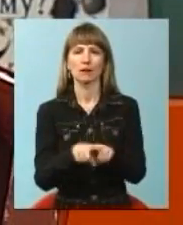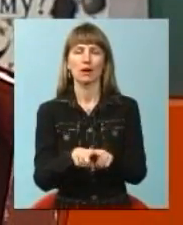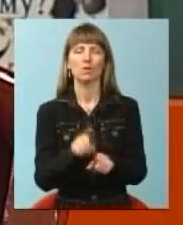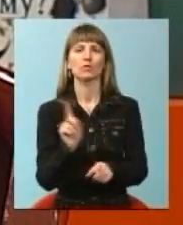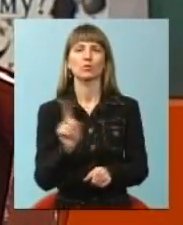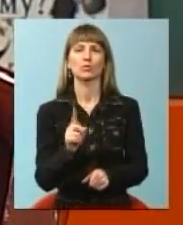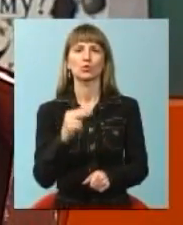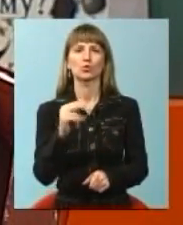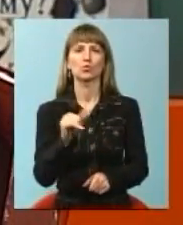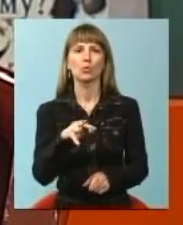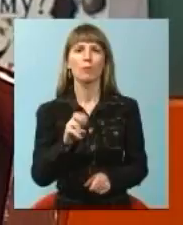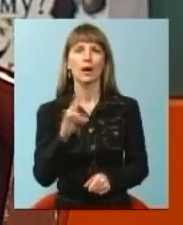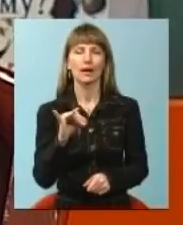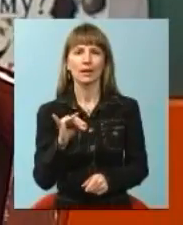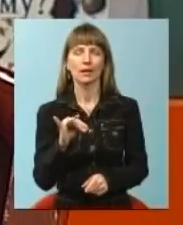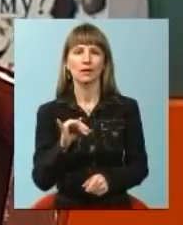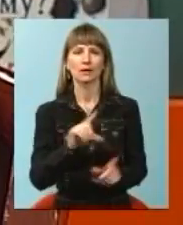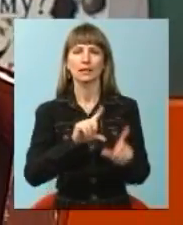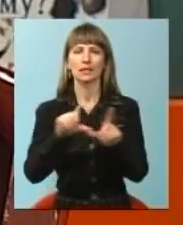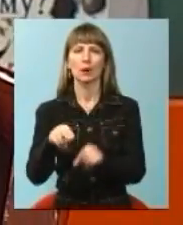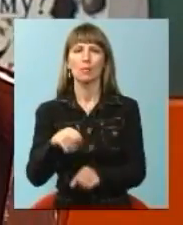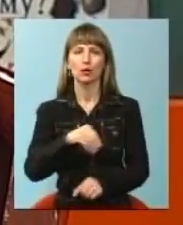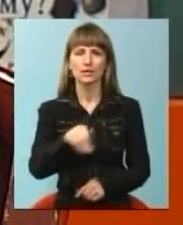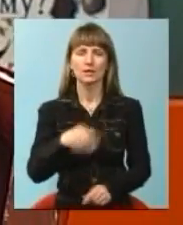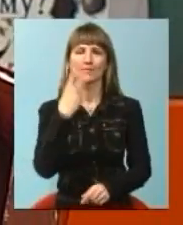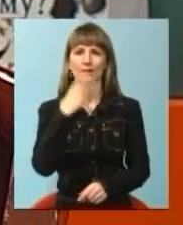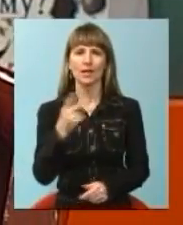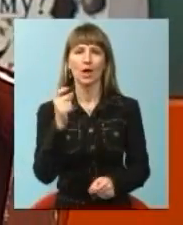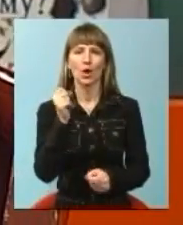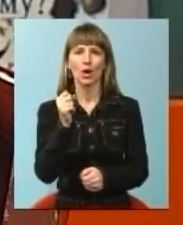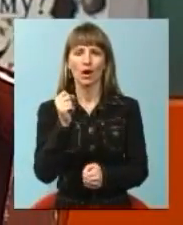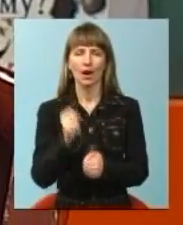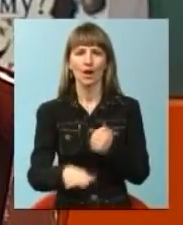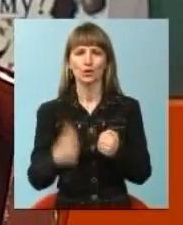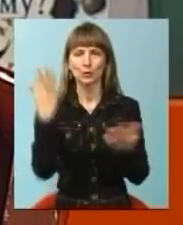чумаки їхали по сіль і бачили кожну ніч